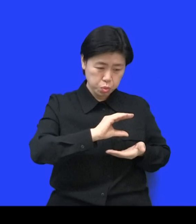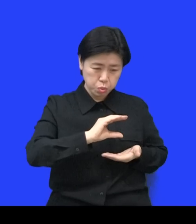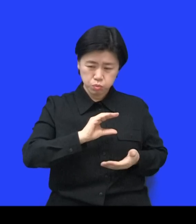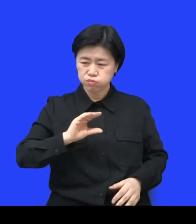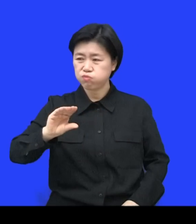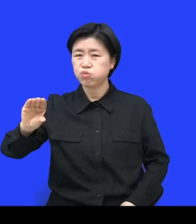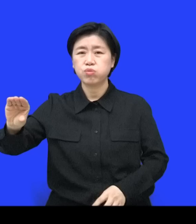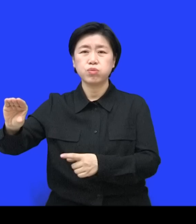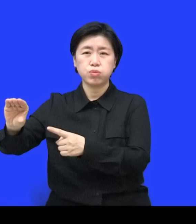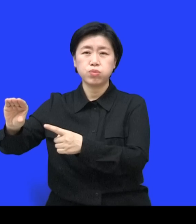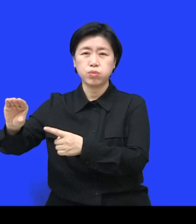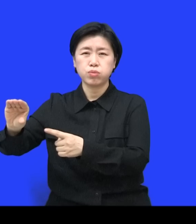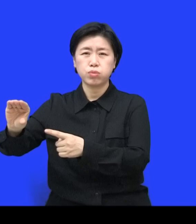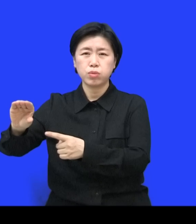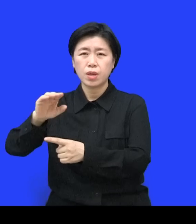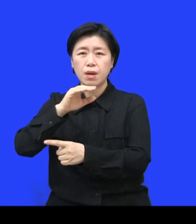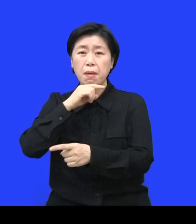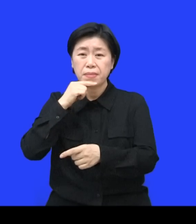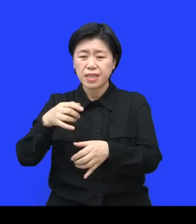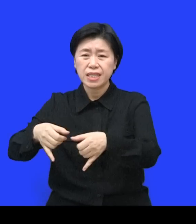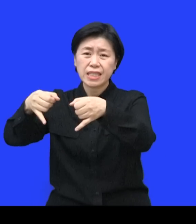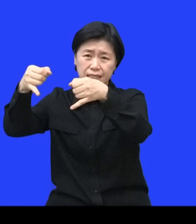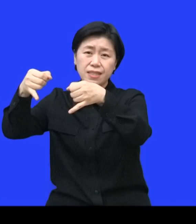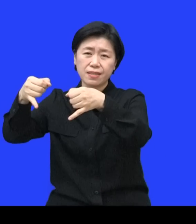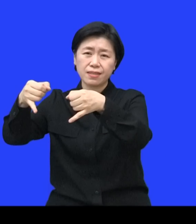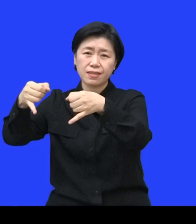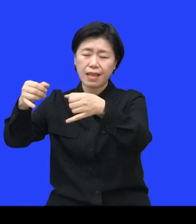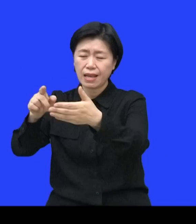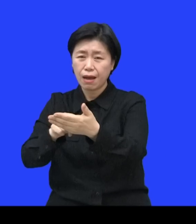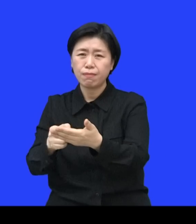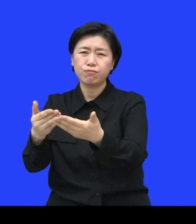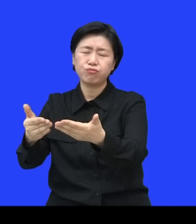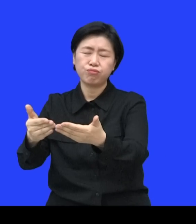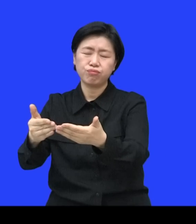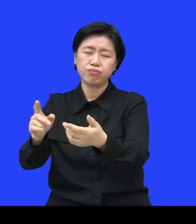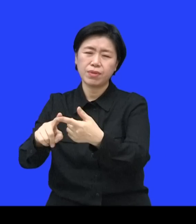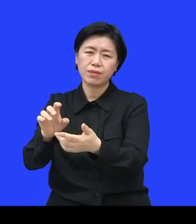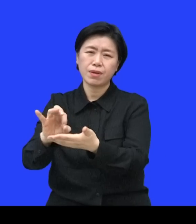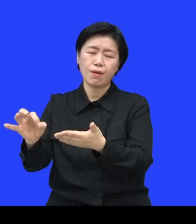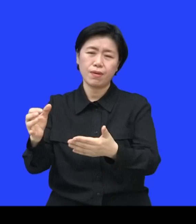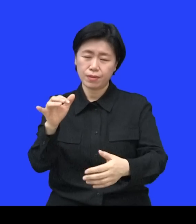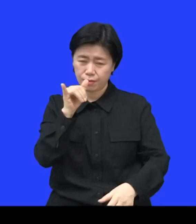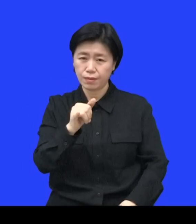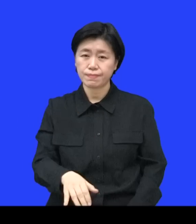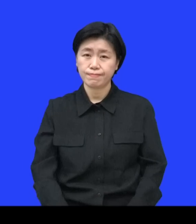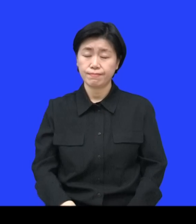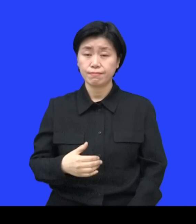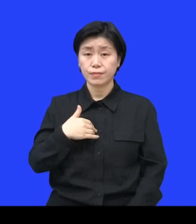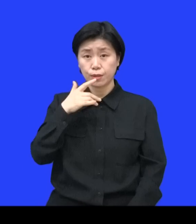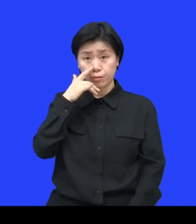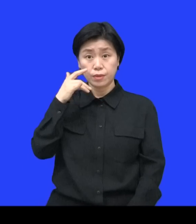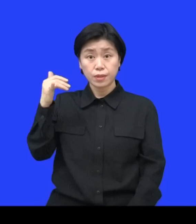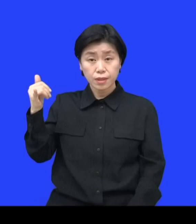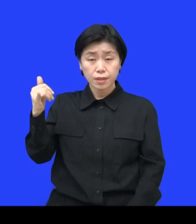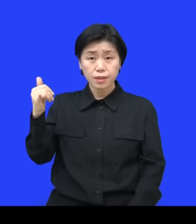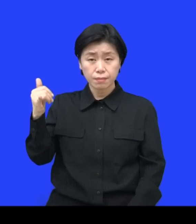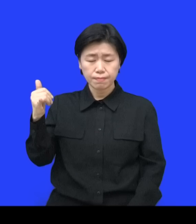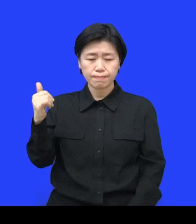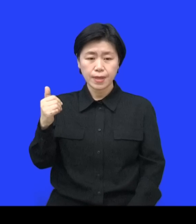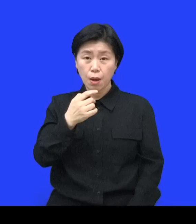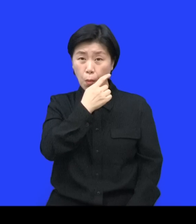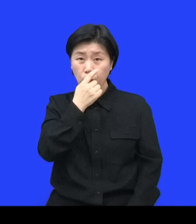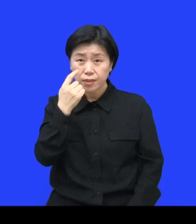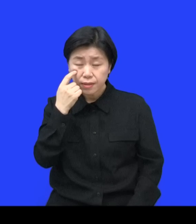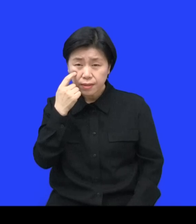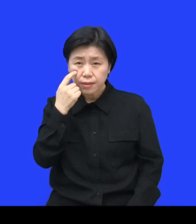그래도 끝까지 뭐 그냥 확 파산해버리고 다시 시작 이렇게 하면 좋은데 끝까지. 그런 일 하나님 앞에서 그거 옳지